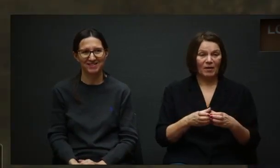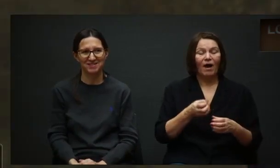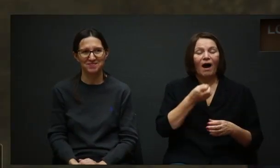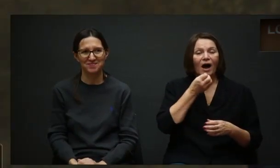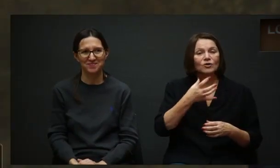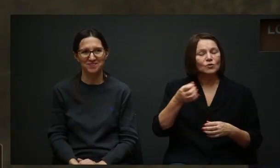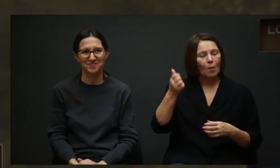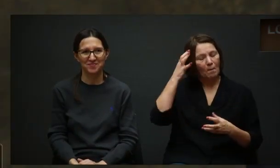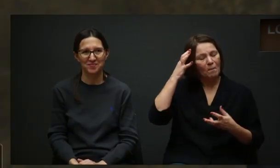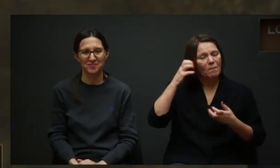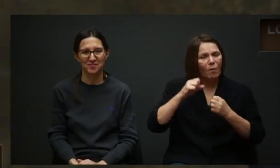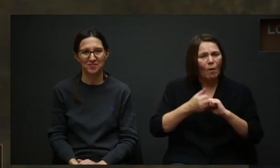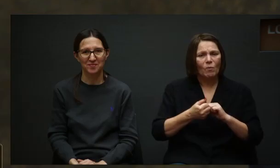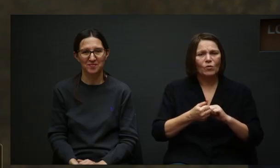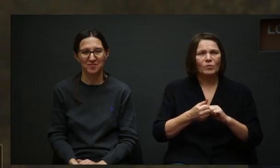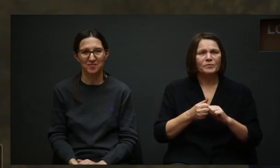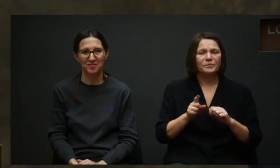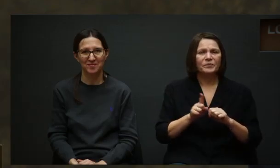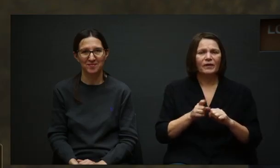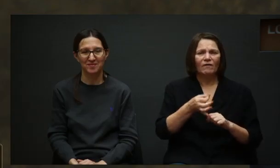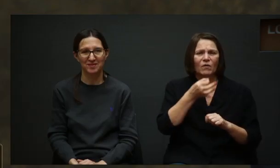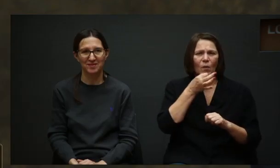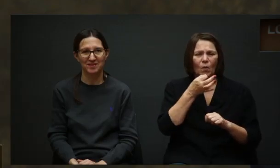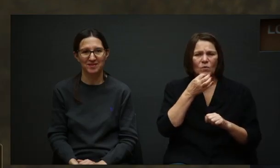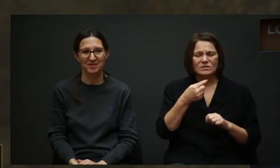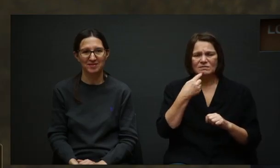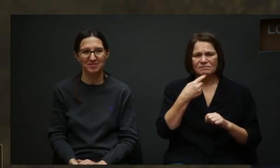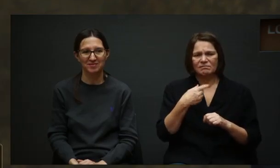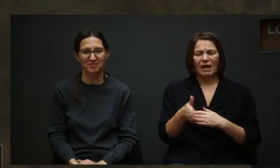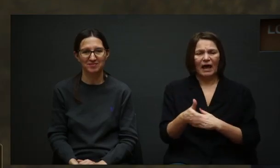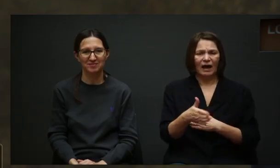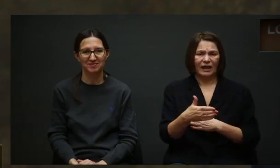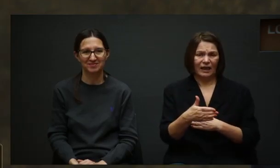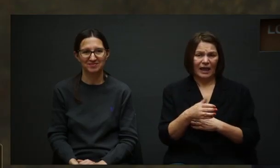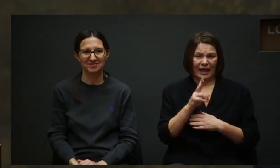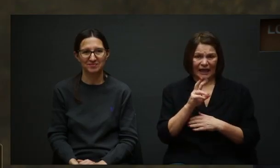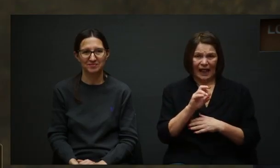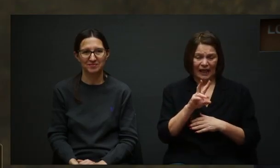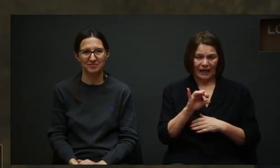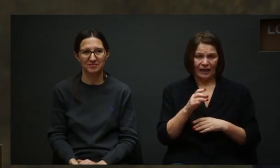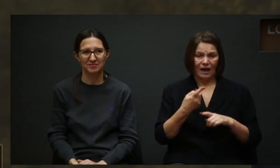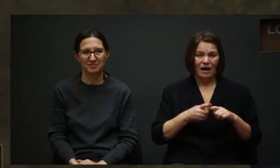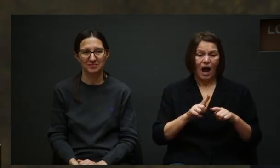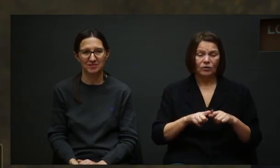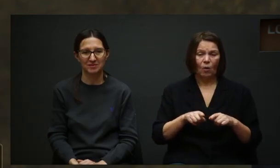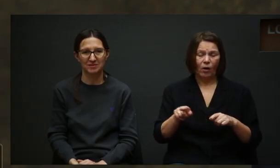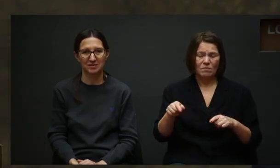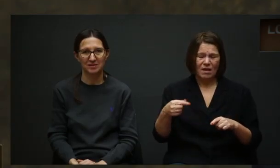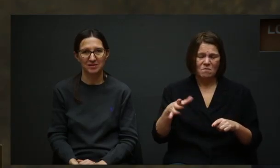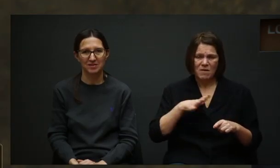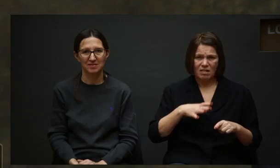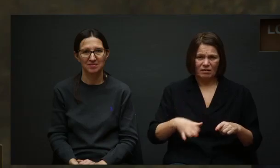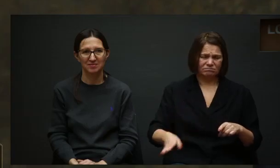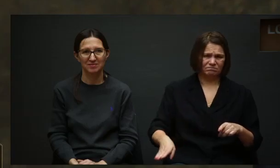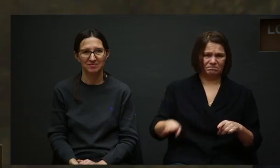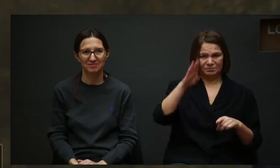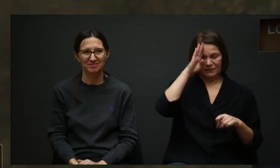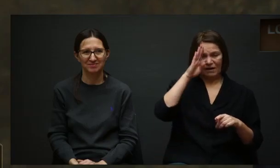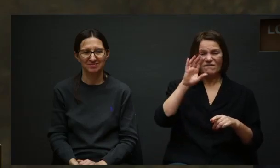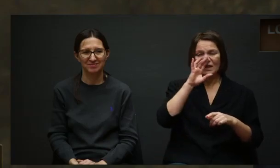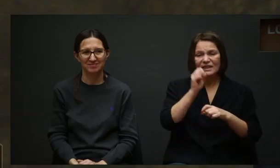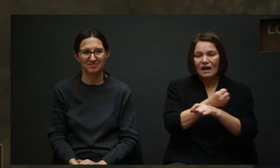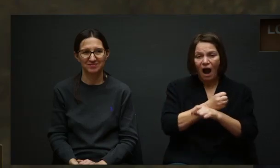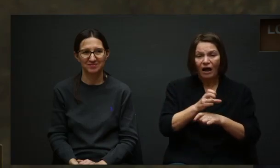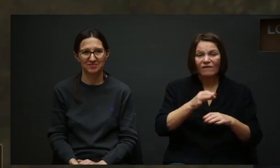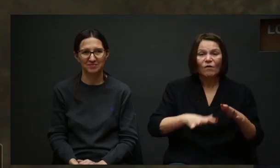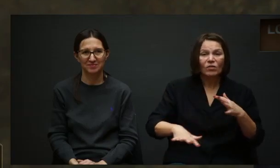помню вкус медной гирьки, которую мне заехали в драке в дворе. Вот здесь вот.